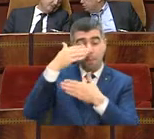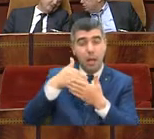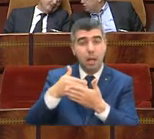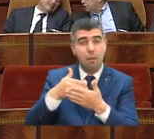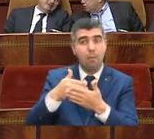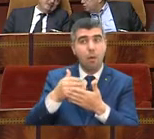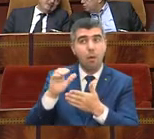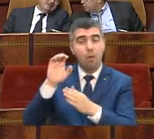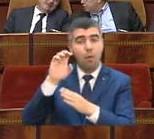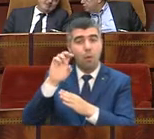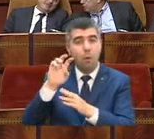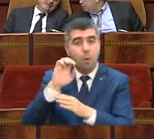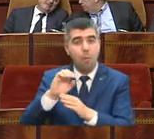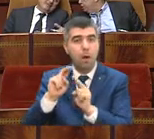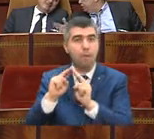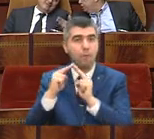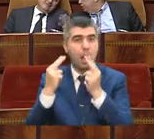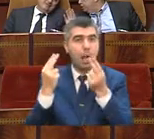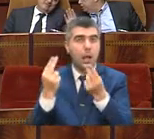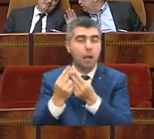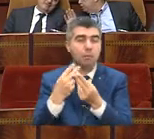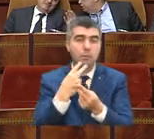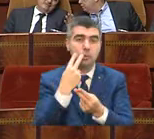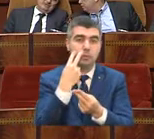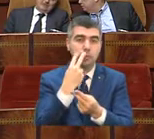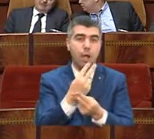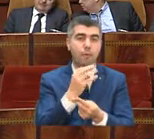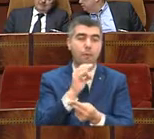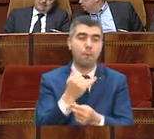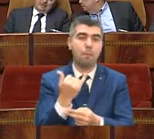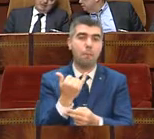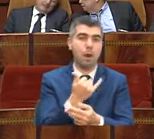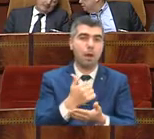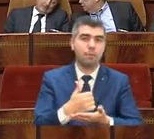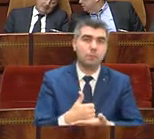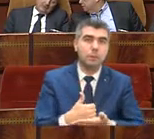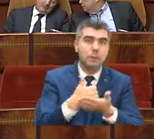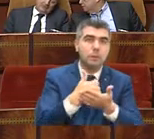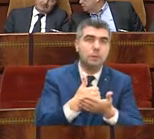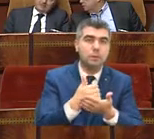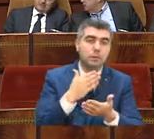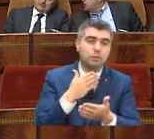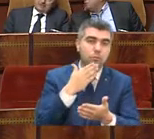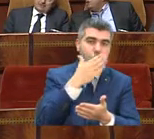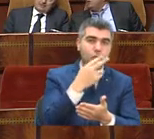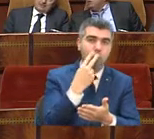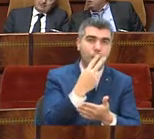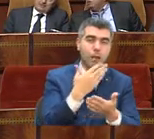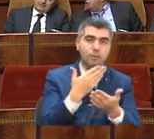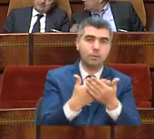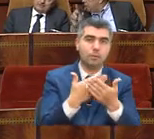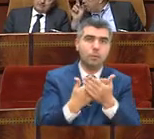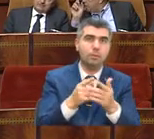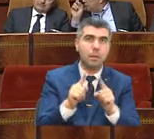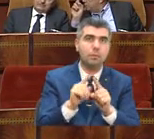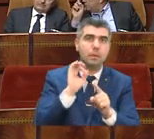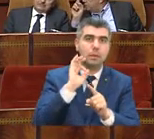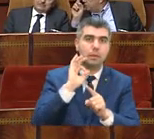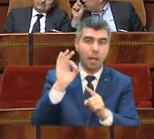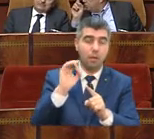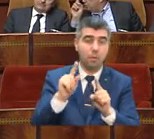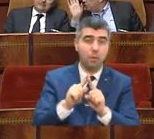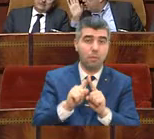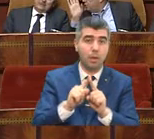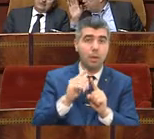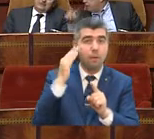بد من إعادة النظر في الاقتصاد ديال المدينة ككل، ولا بد من زيارة المدينة العتيقة من بعد ترميم ديالها من طرف جلالة الملك